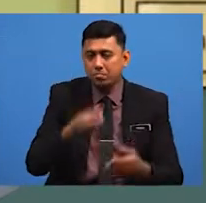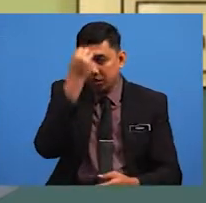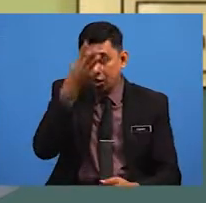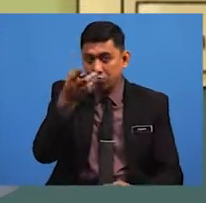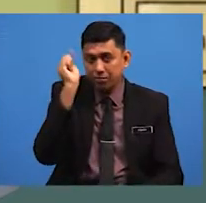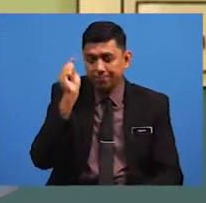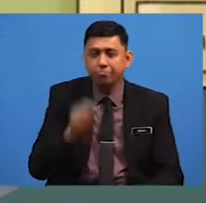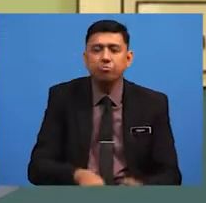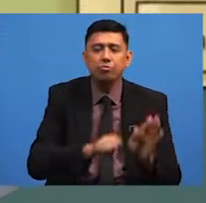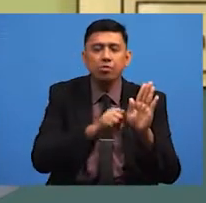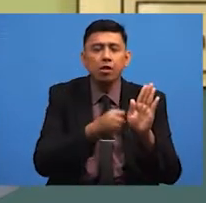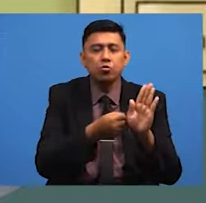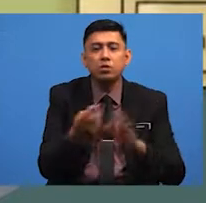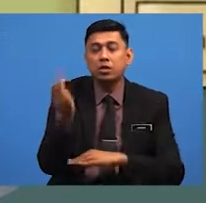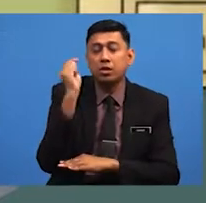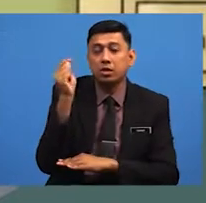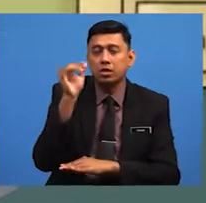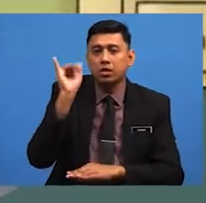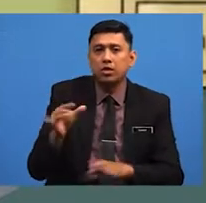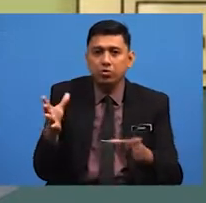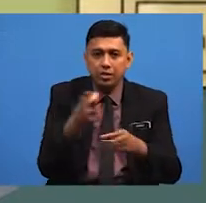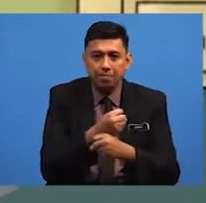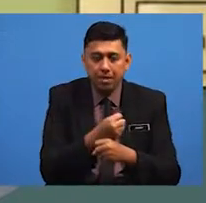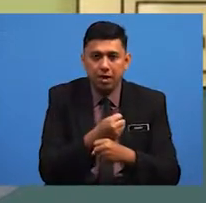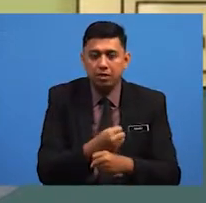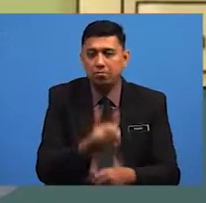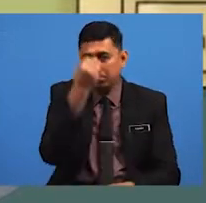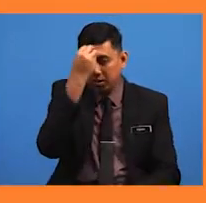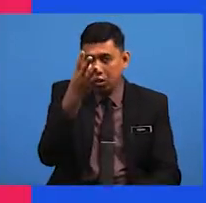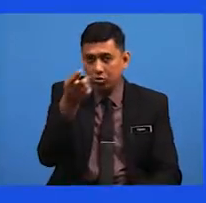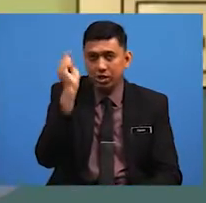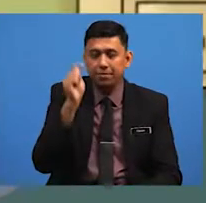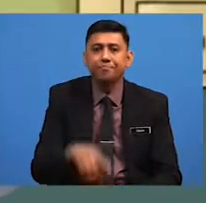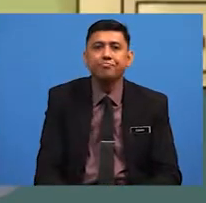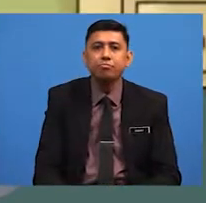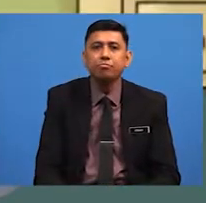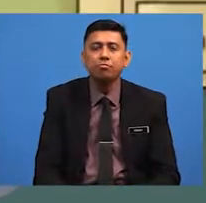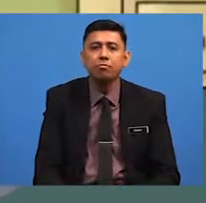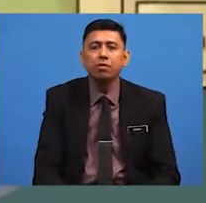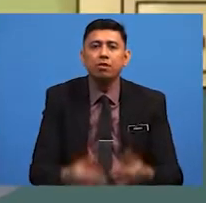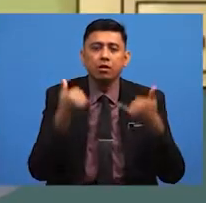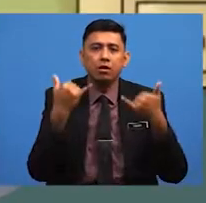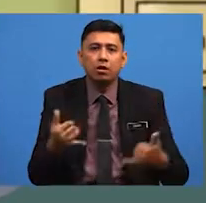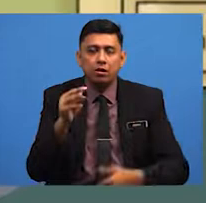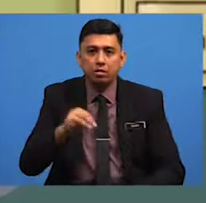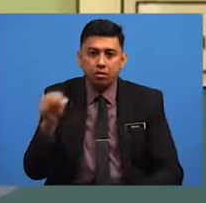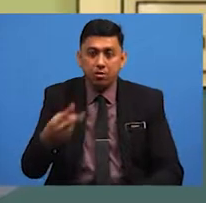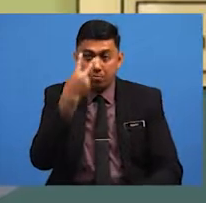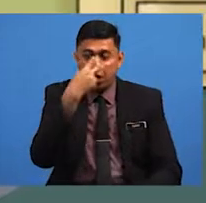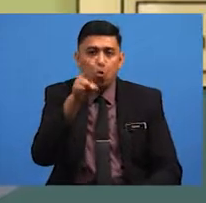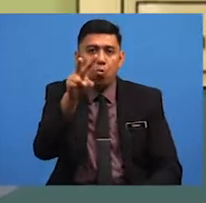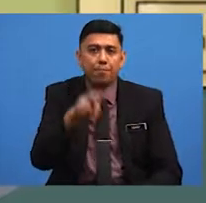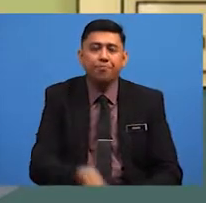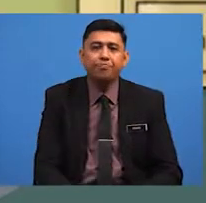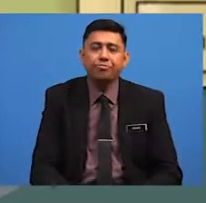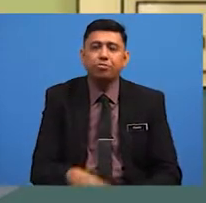itulah sumber-sumber tenaga yang dapat jagung terangkat sekarang menemui Perhatikan